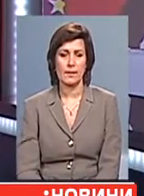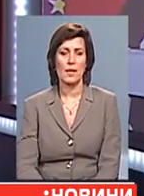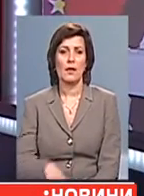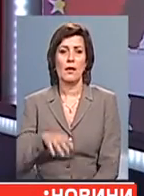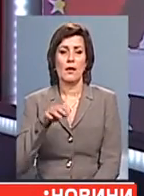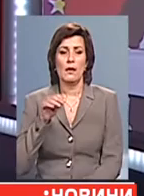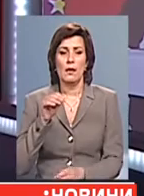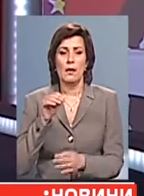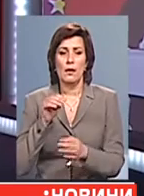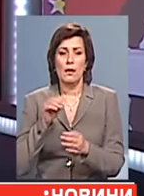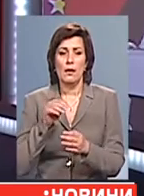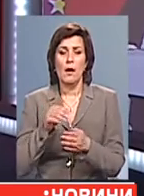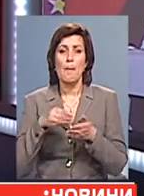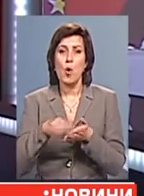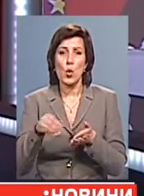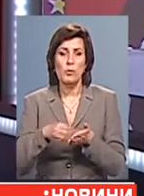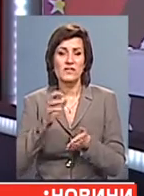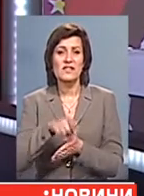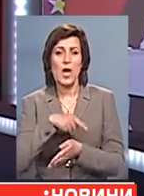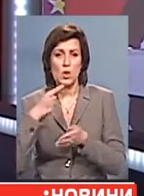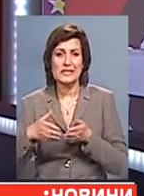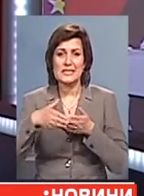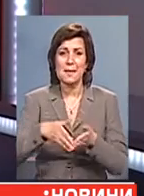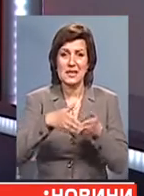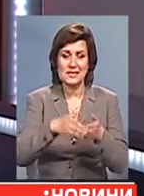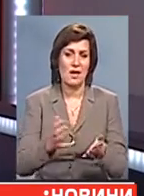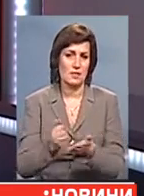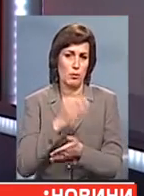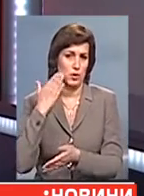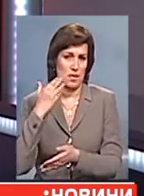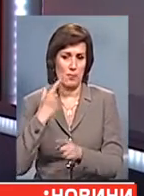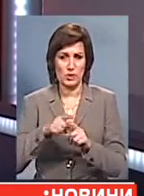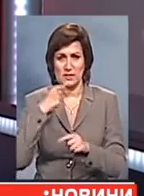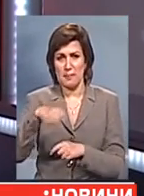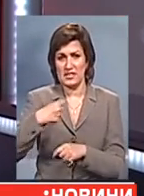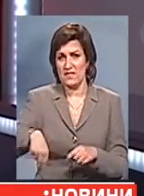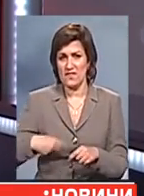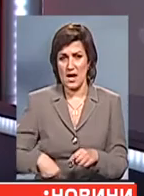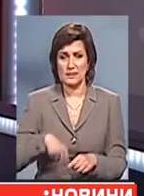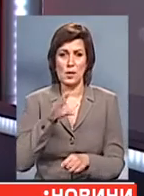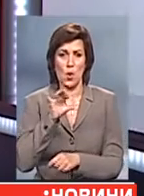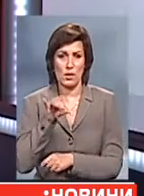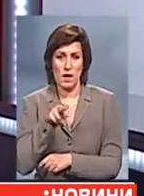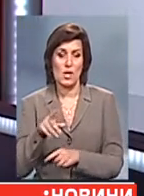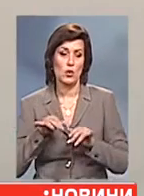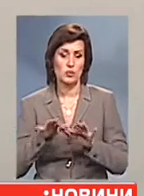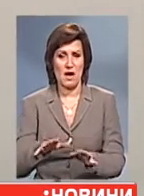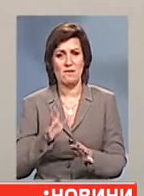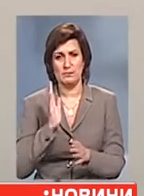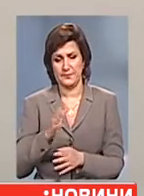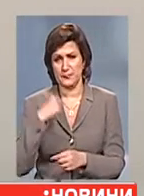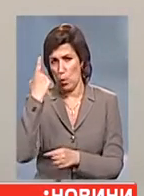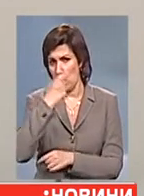Покупців на російській «Містралі» знайти буде легко. Про це сказав президент Франції Франсуа Оланд. До справи він готовий взятися особисто.